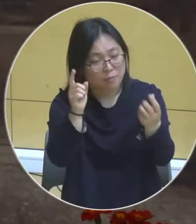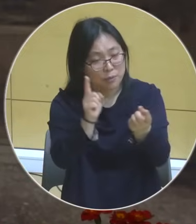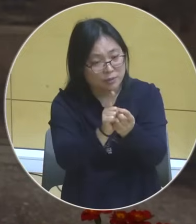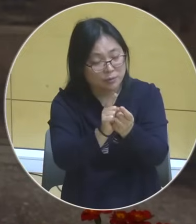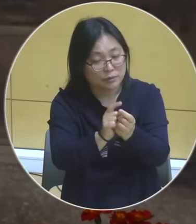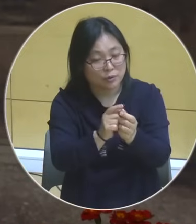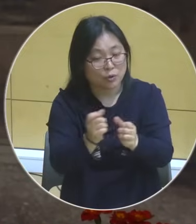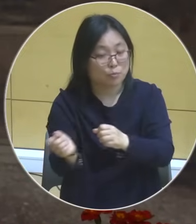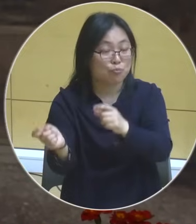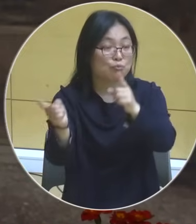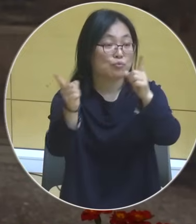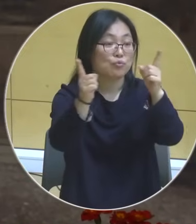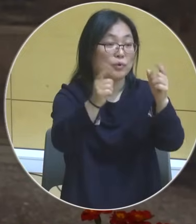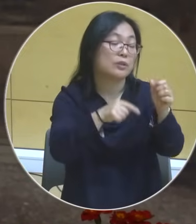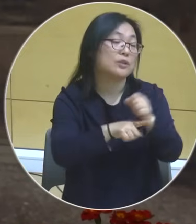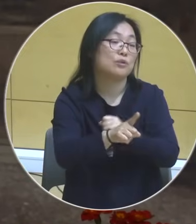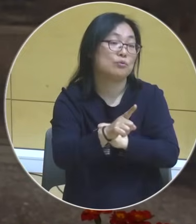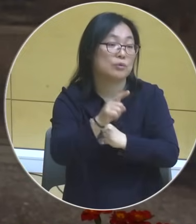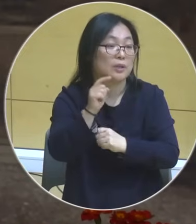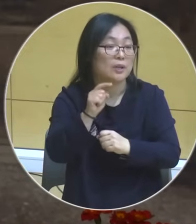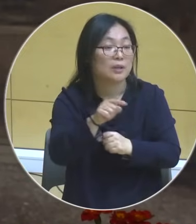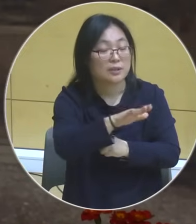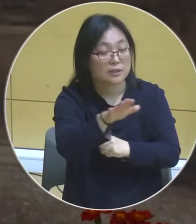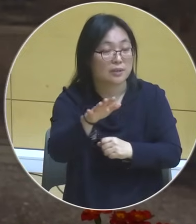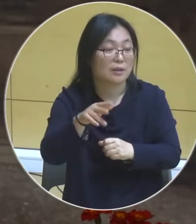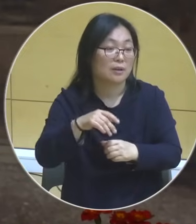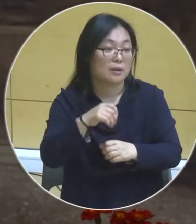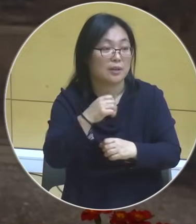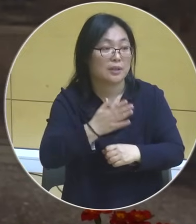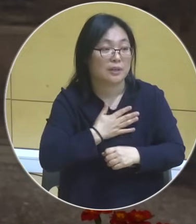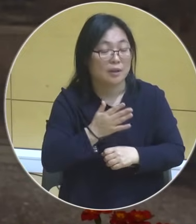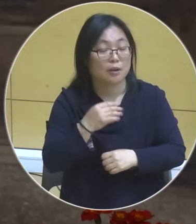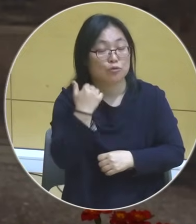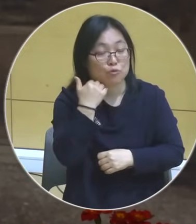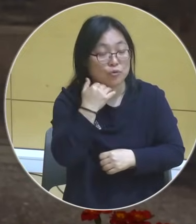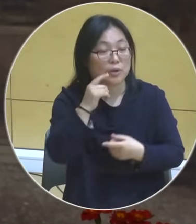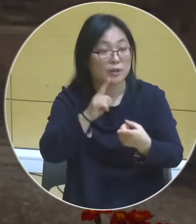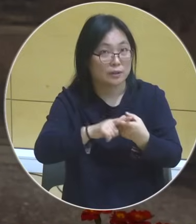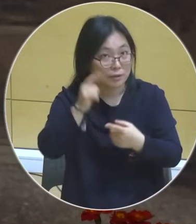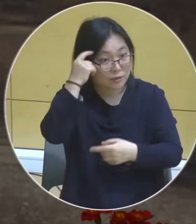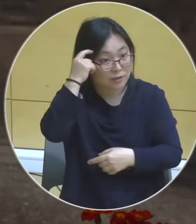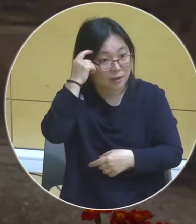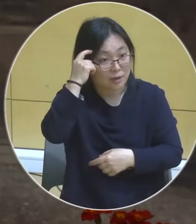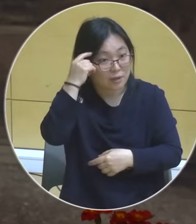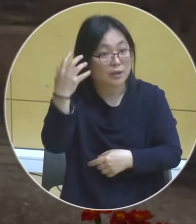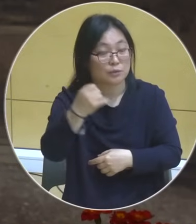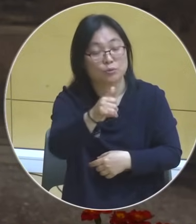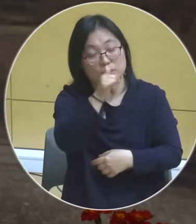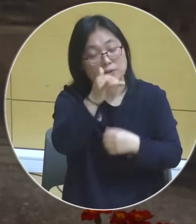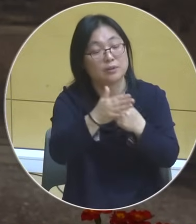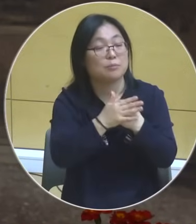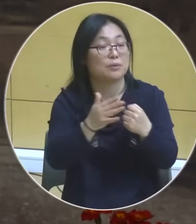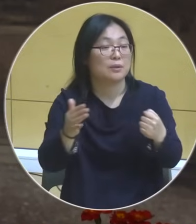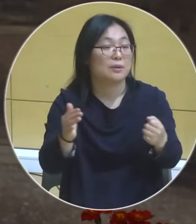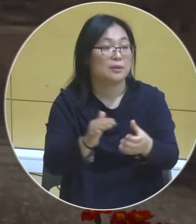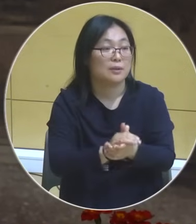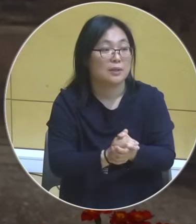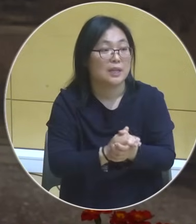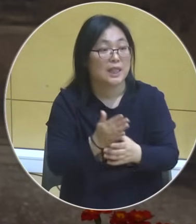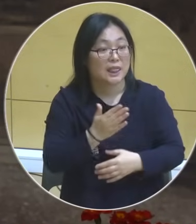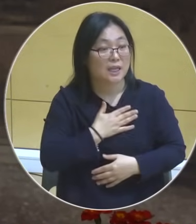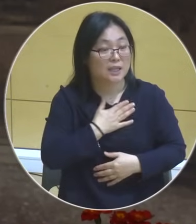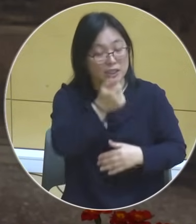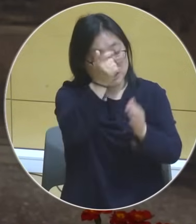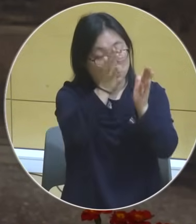뭐냐면 그들의 정체성에서 나온 것이라고 이야기를 합니다. 그들은 그런 생각을 갖고 있었습니다. 초대교회에